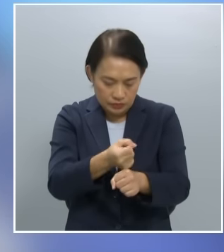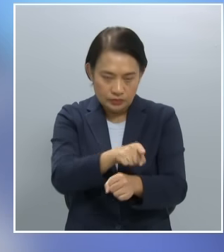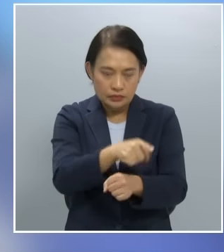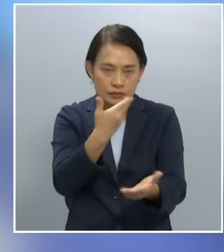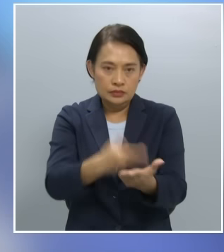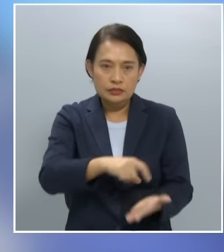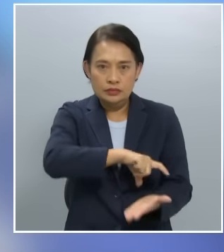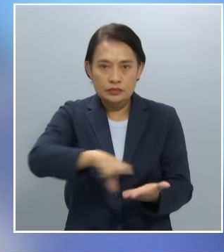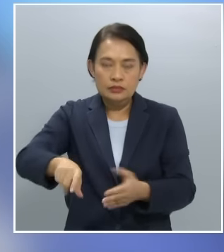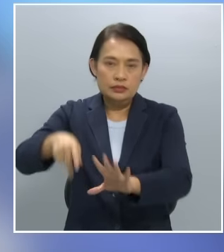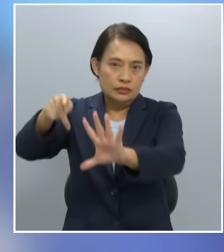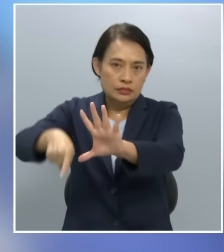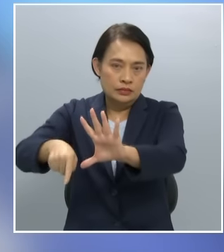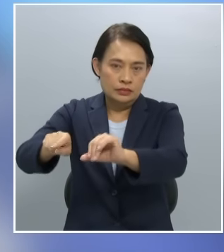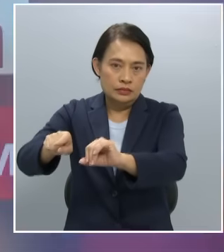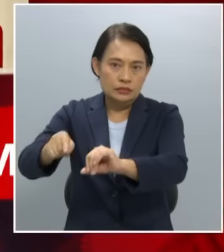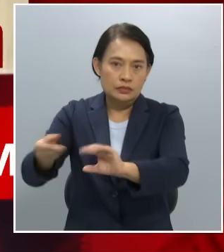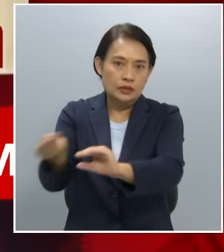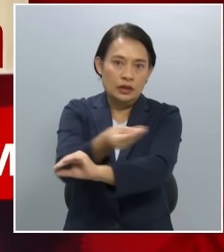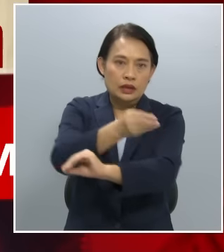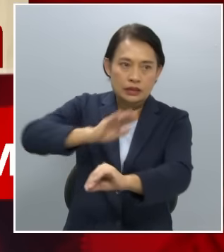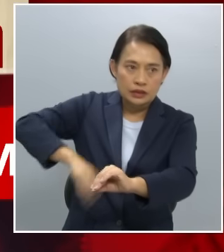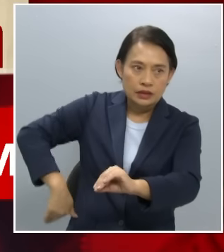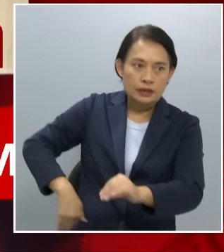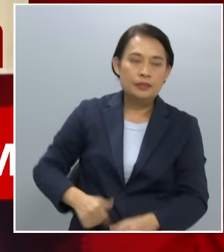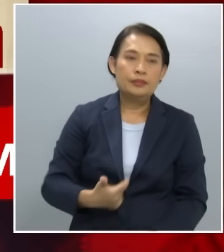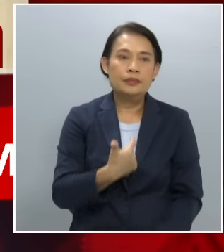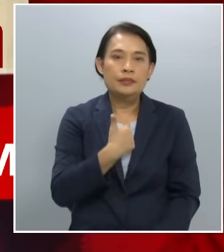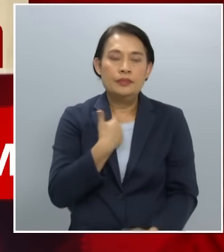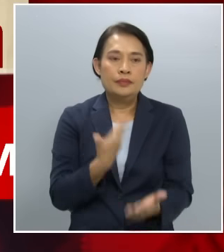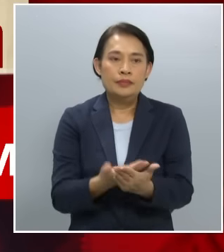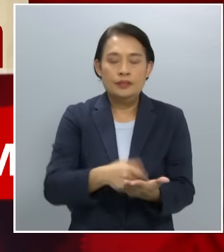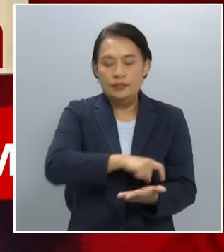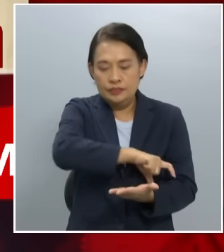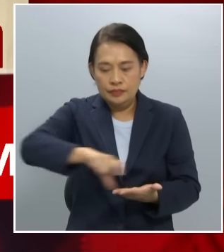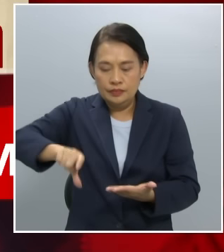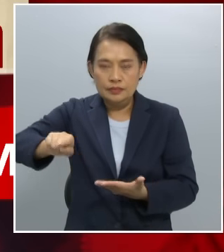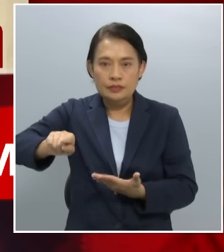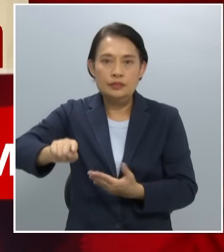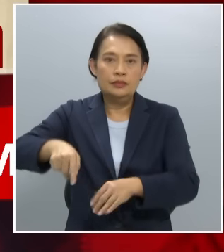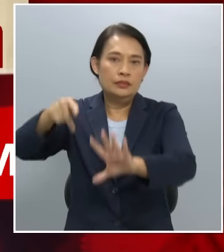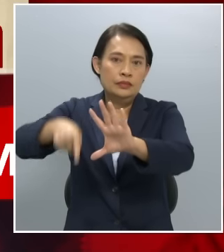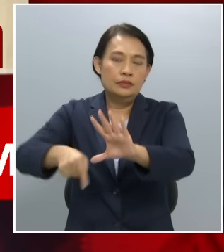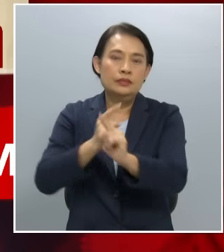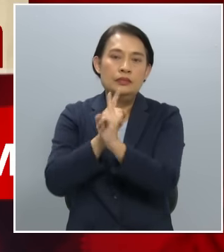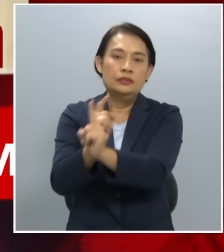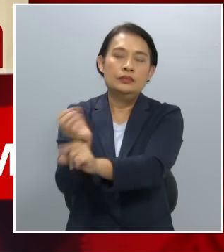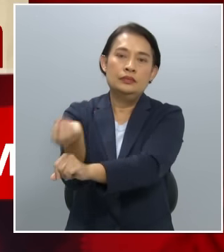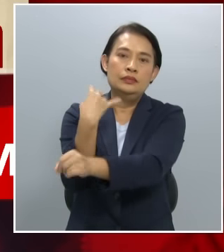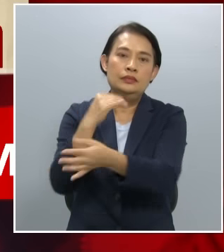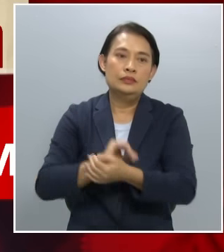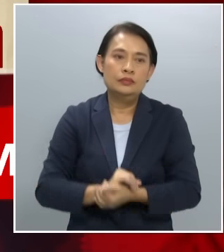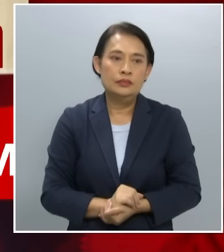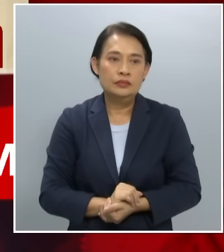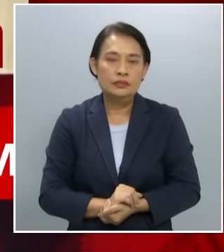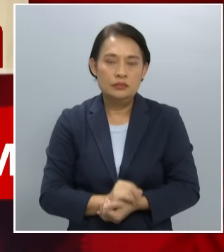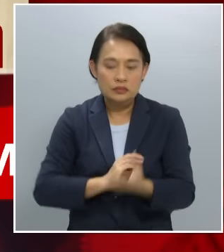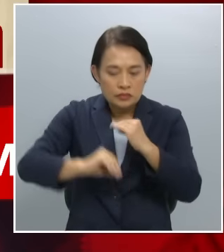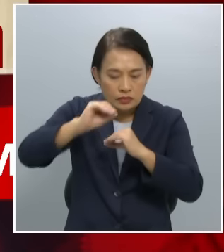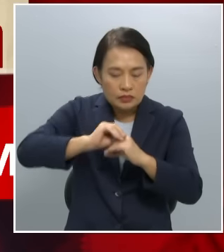5,000โอนมาก่อนแต่เดี๋ยวได้คืนภายหลังตนก็โอนไปตามที่ฟ้าบอกค่ะหลังจากนั้นฟ้าบอกว่าต้องโอนมาอีก